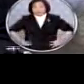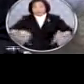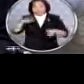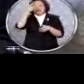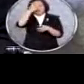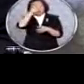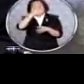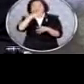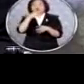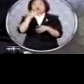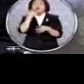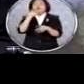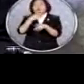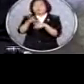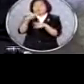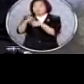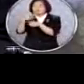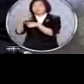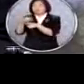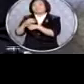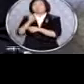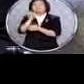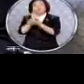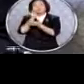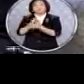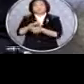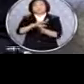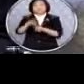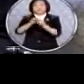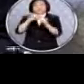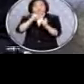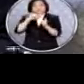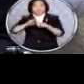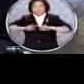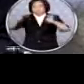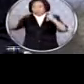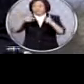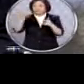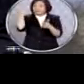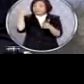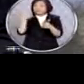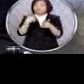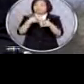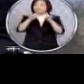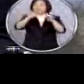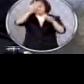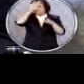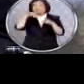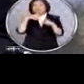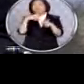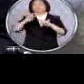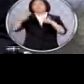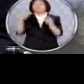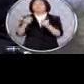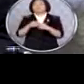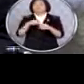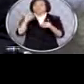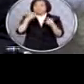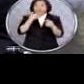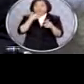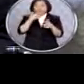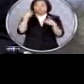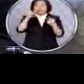退。再其次呢，我们社会救助法大幅修正，在民进党时代没有做，我们做了，我们把受惠的人从26万增